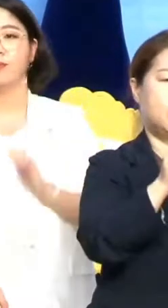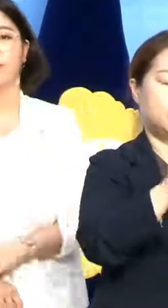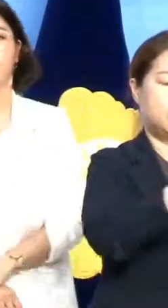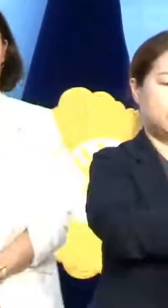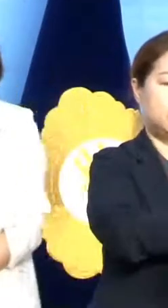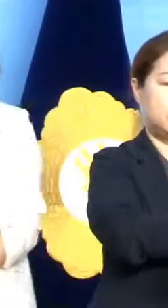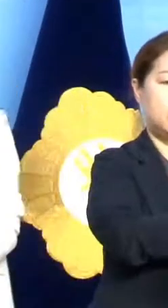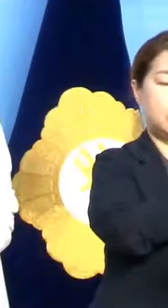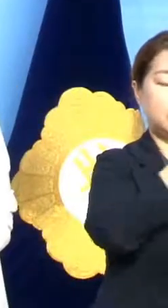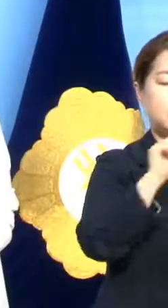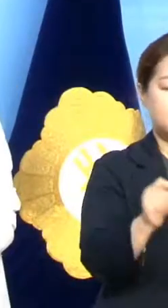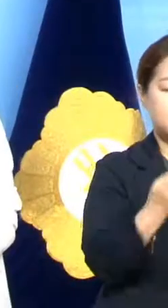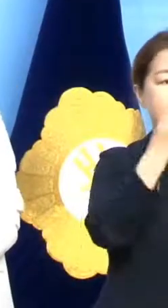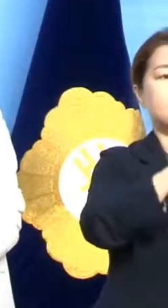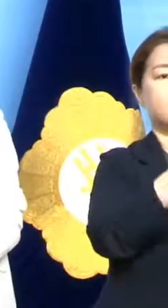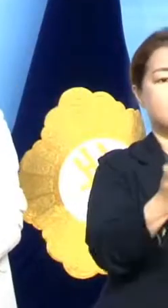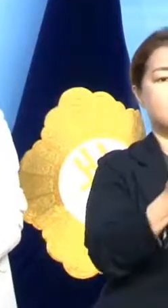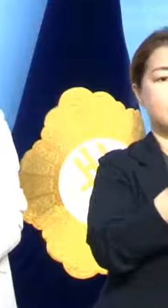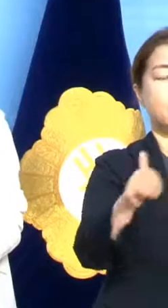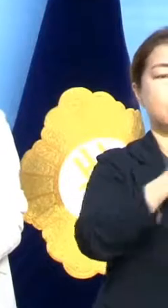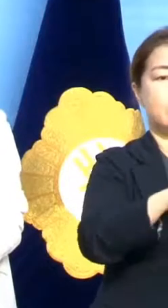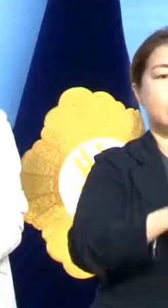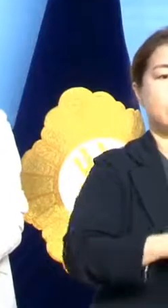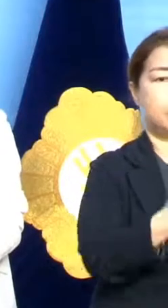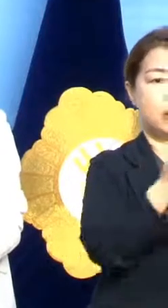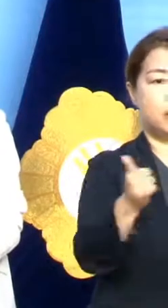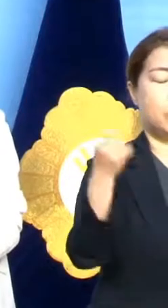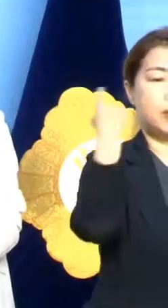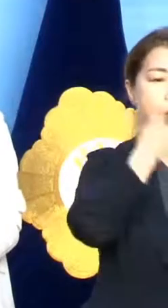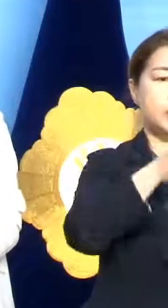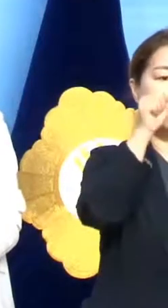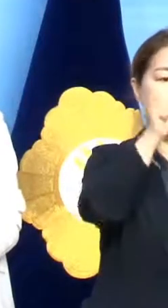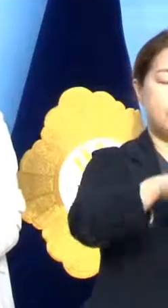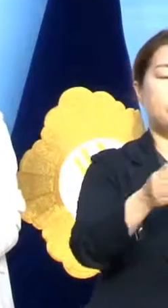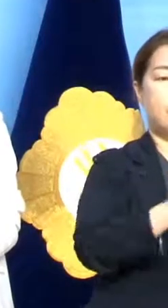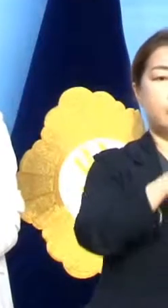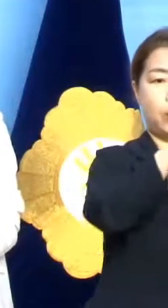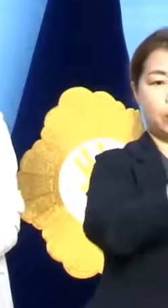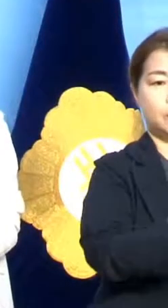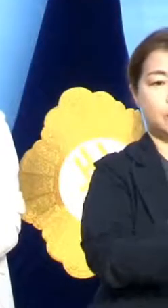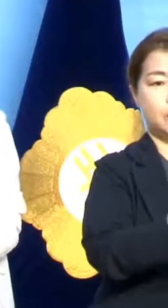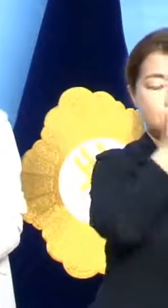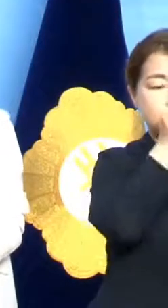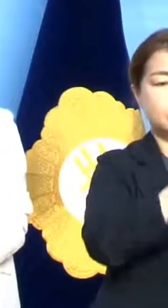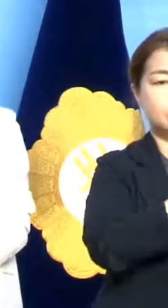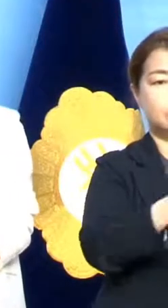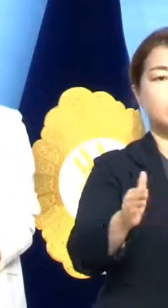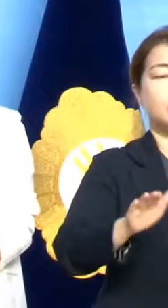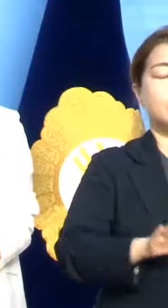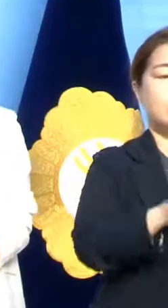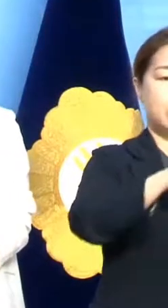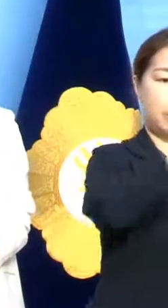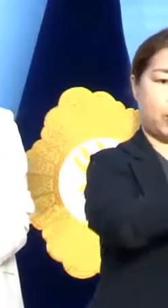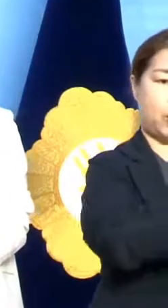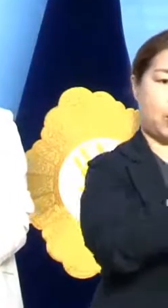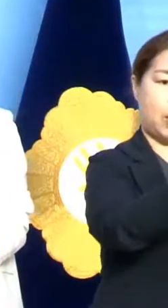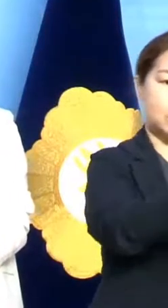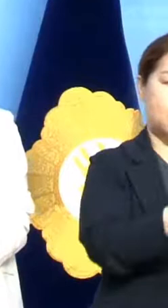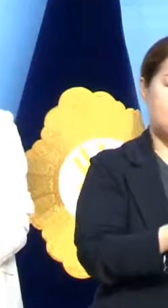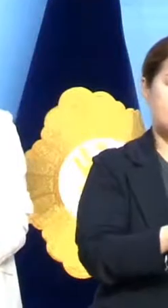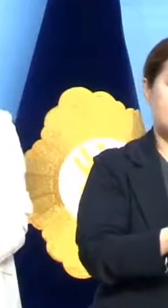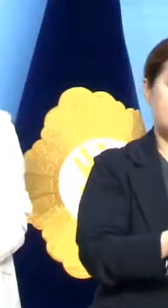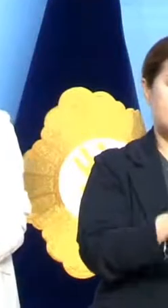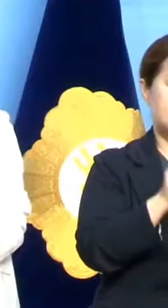예 특별 노동자가 사망했고 현재가 승인됐다 는 내용입니다 저희들은 이 내용을 대단히